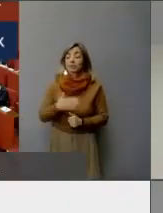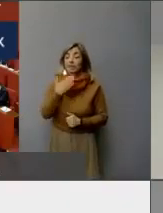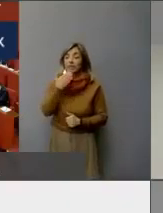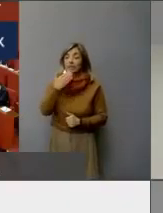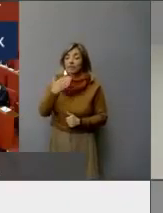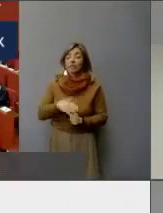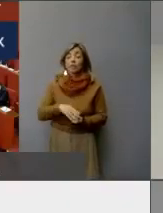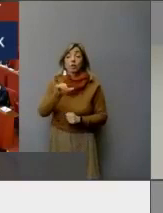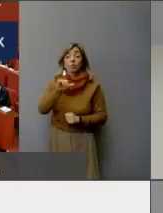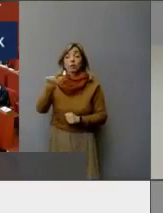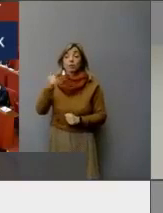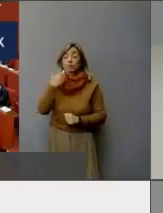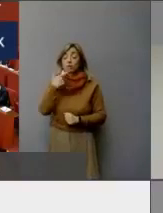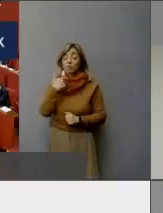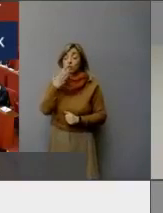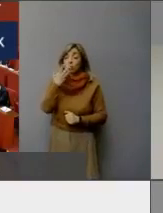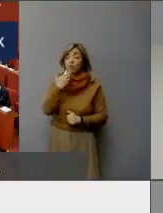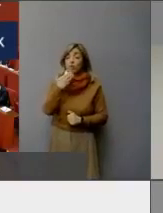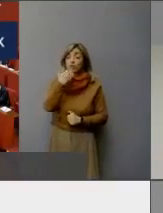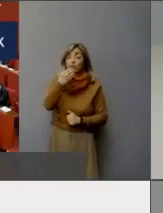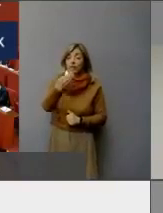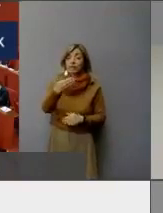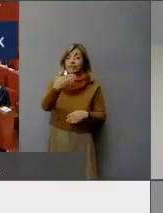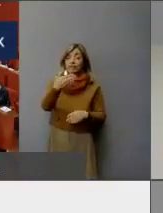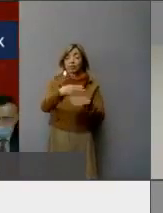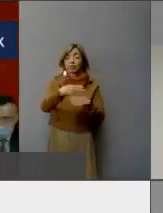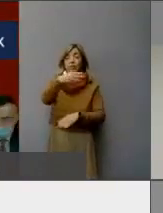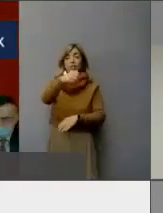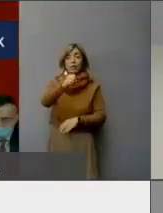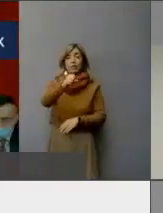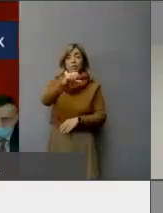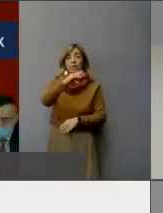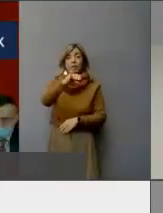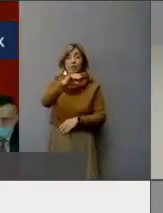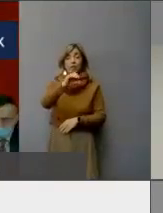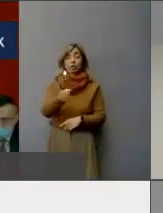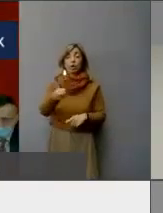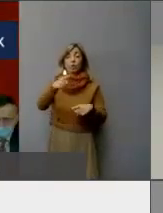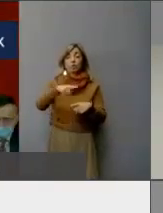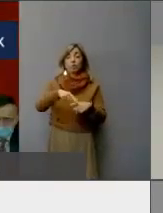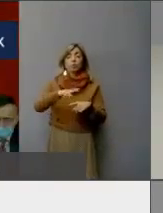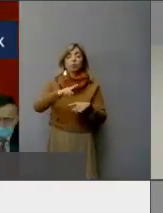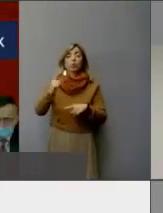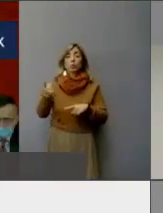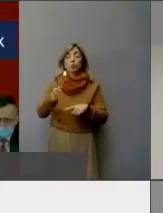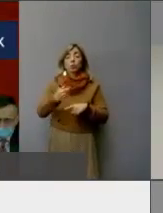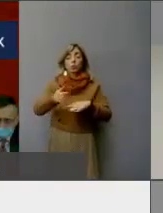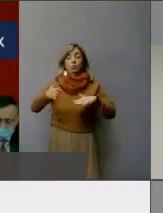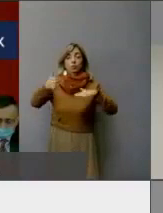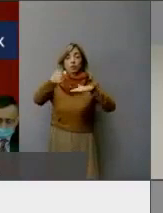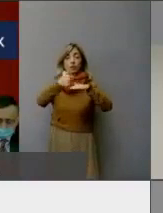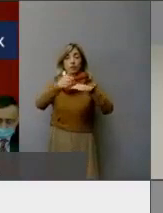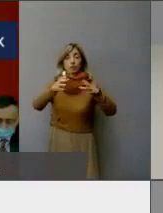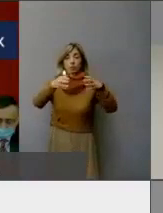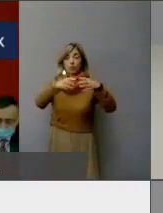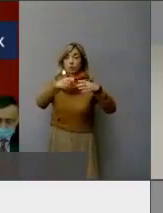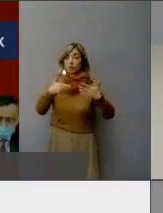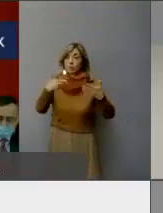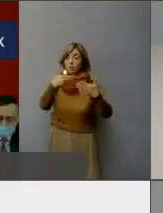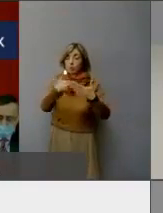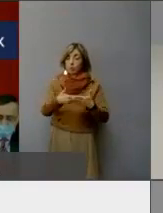devo ringraziare il consigliere mash up e tutti quelli che capigruppo che hanno proposto questa questa mozione